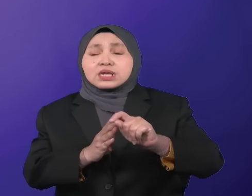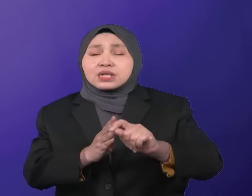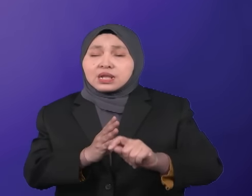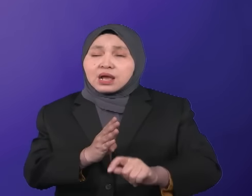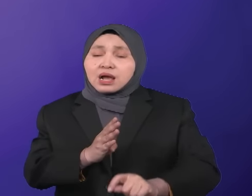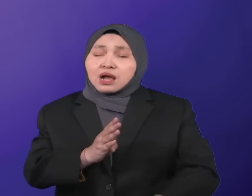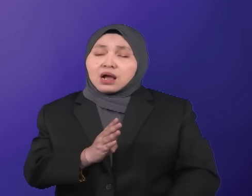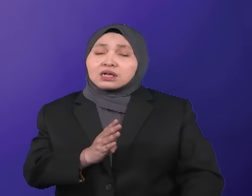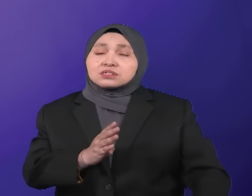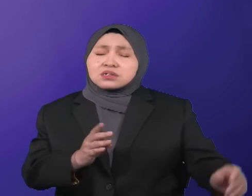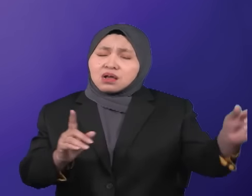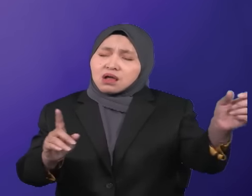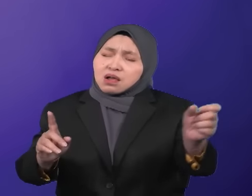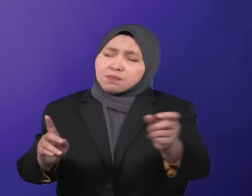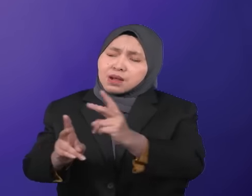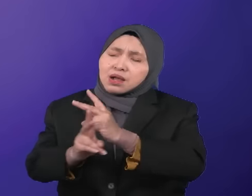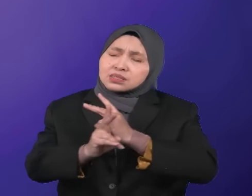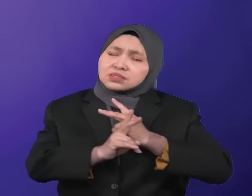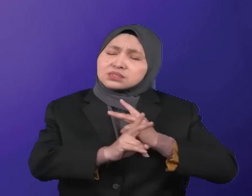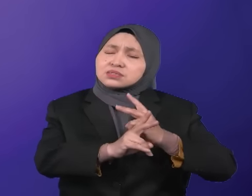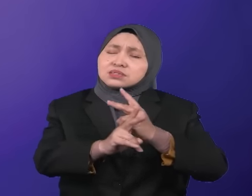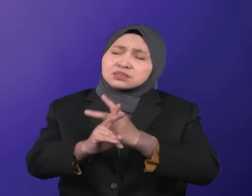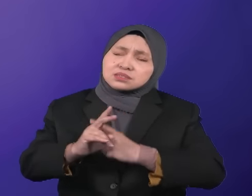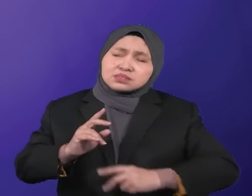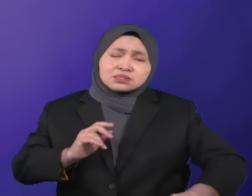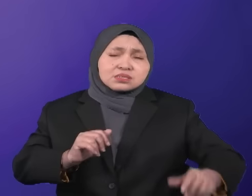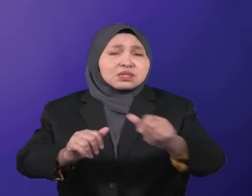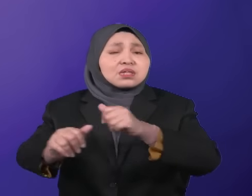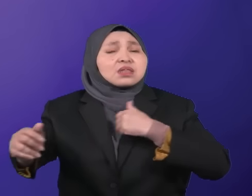وقنا عذاب